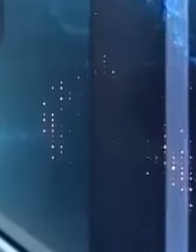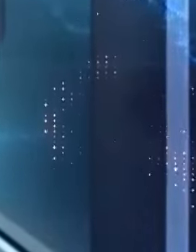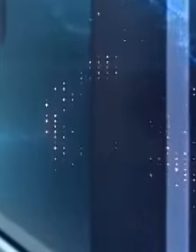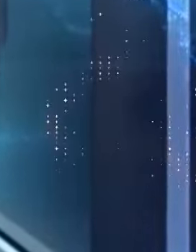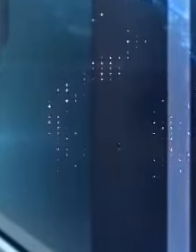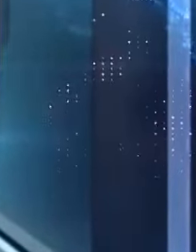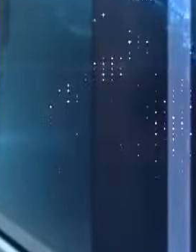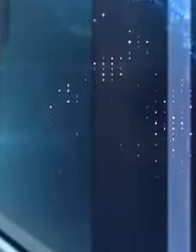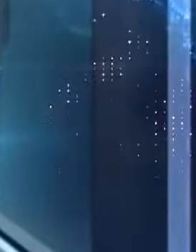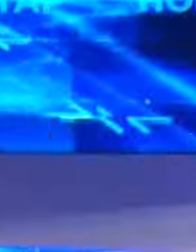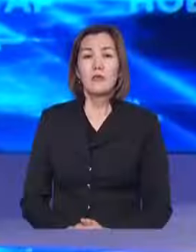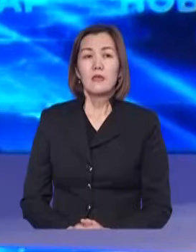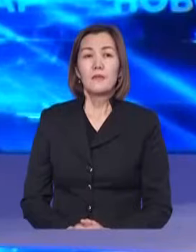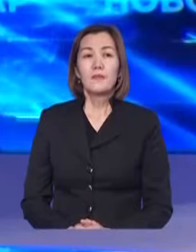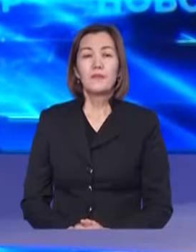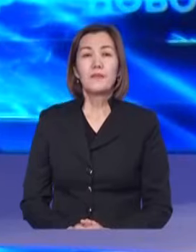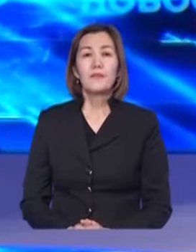ауданынан.